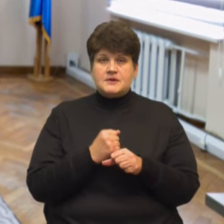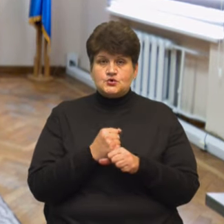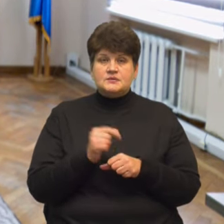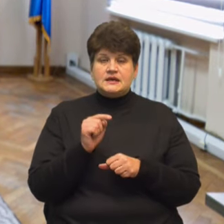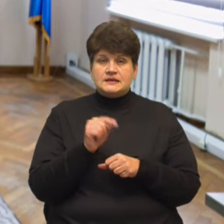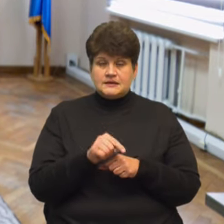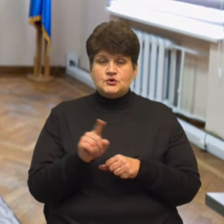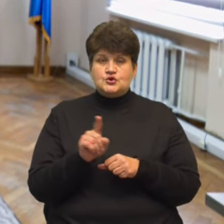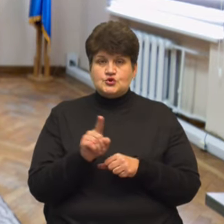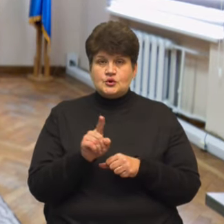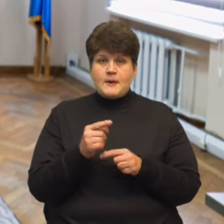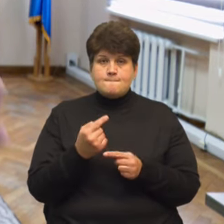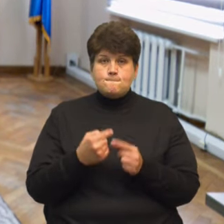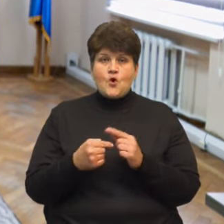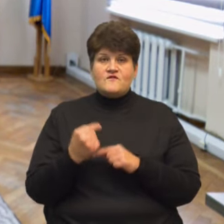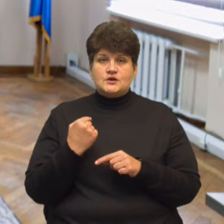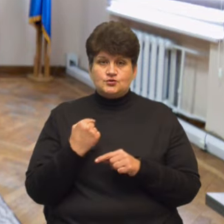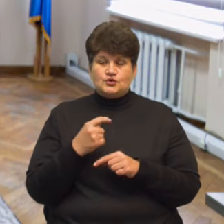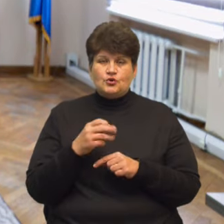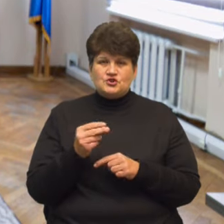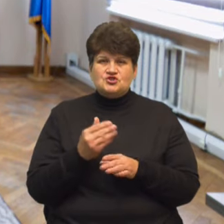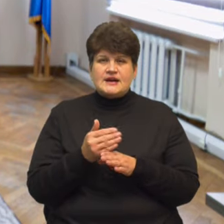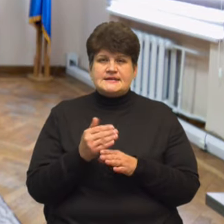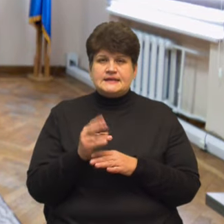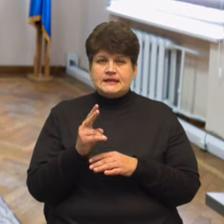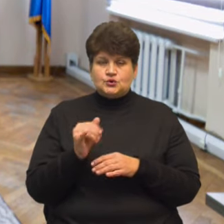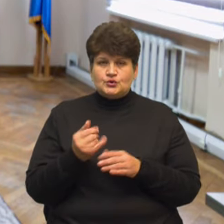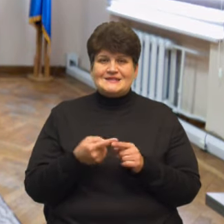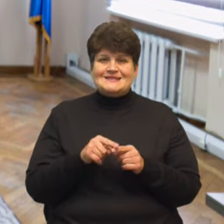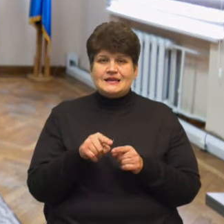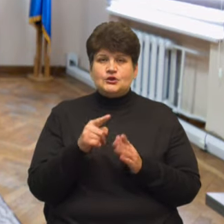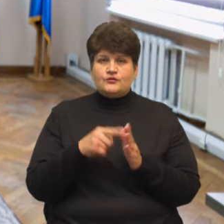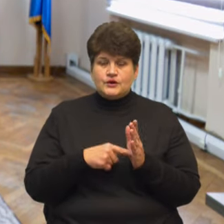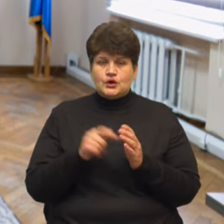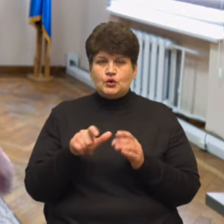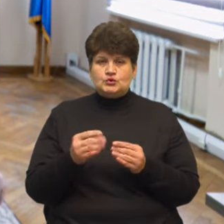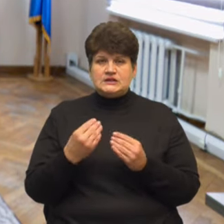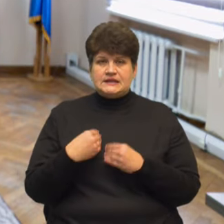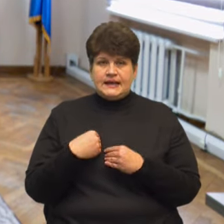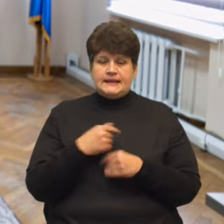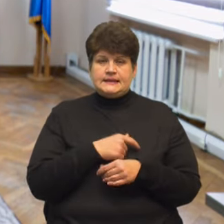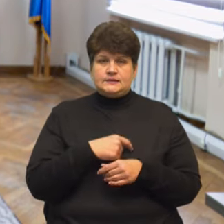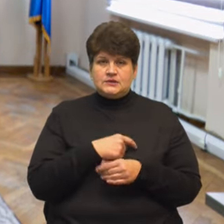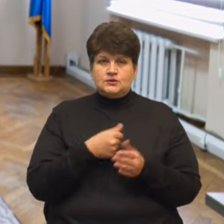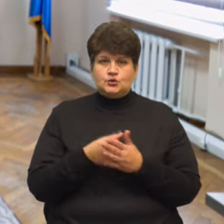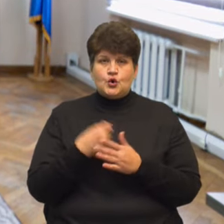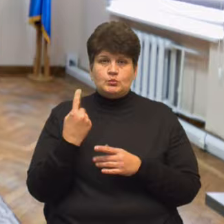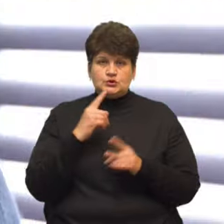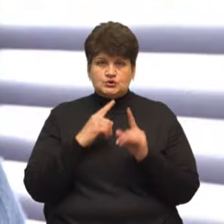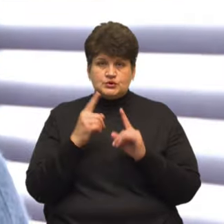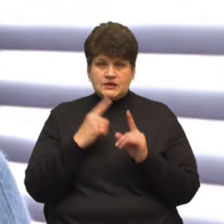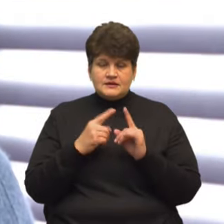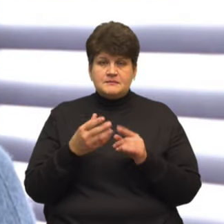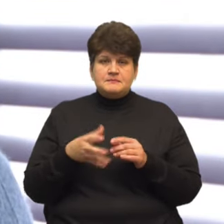щоби десь повернути хоч частинку цієї дові іри яку люди дали тим депутатам до обласної ради після цих всіх